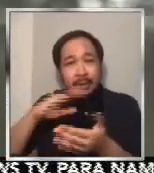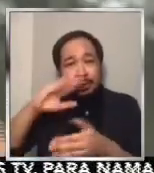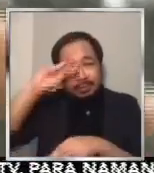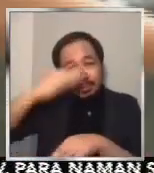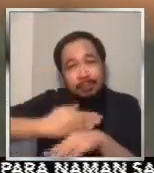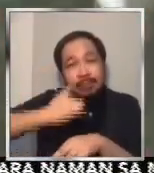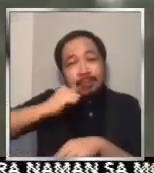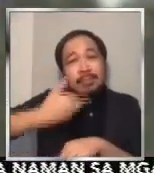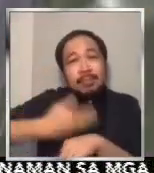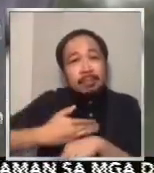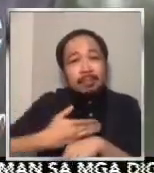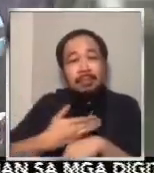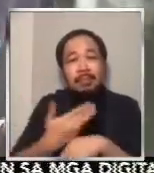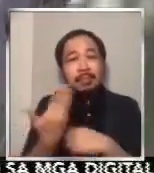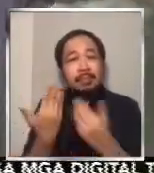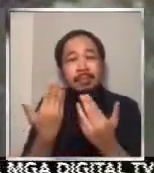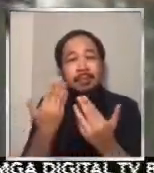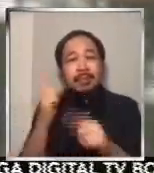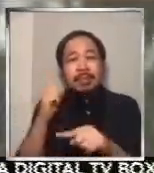hindi magkano sa iyo